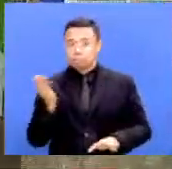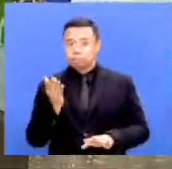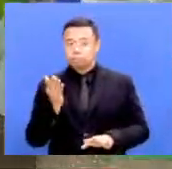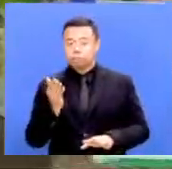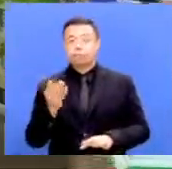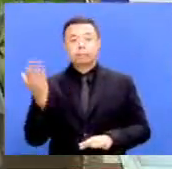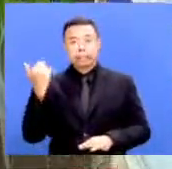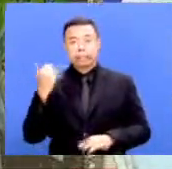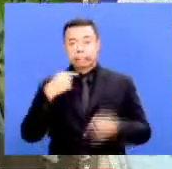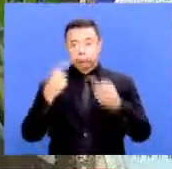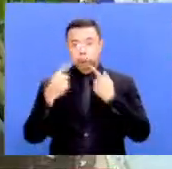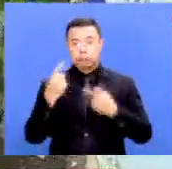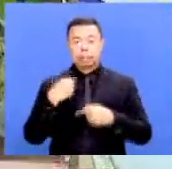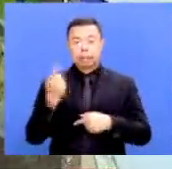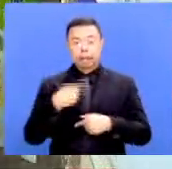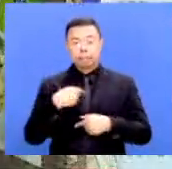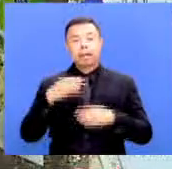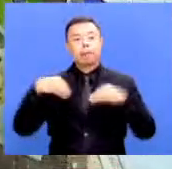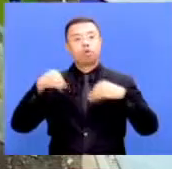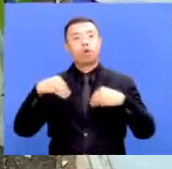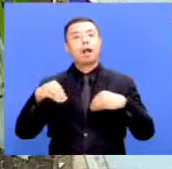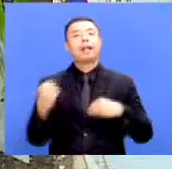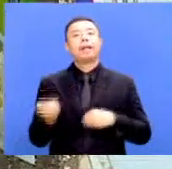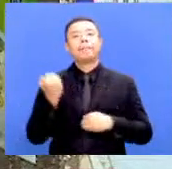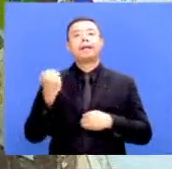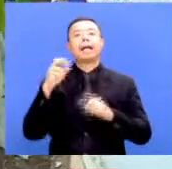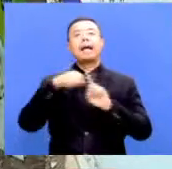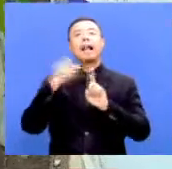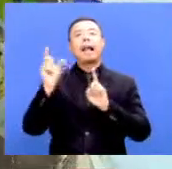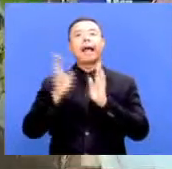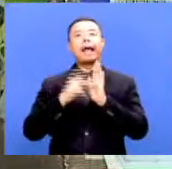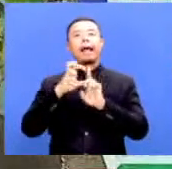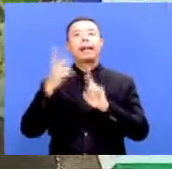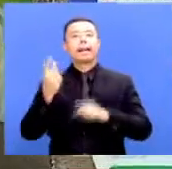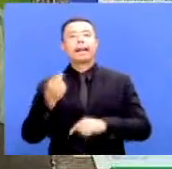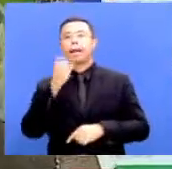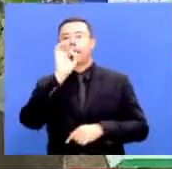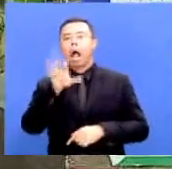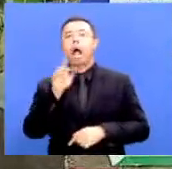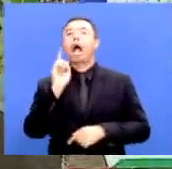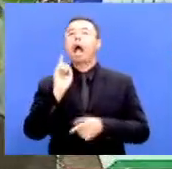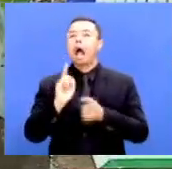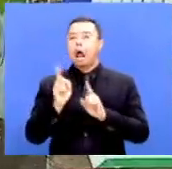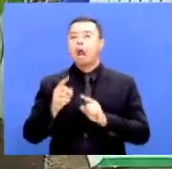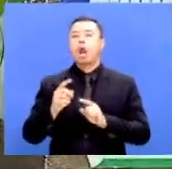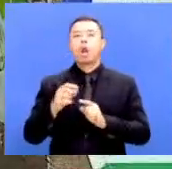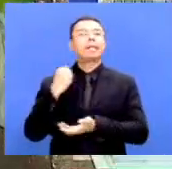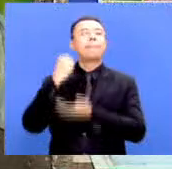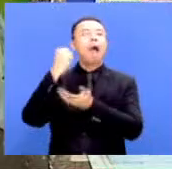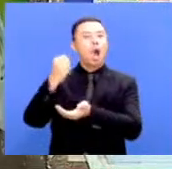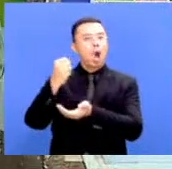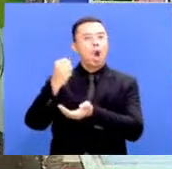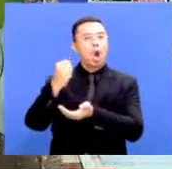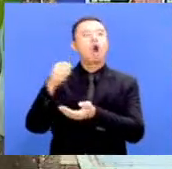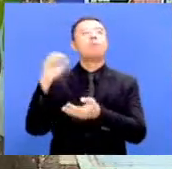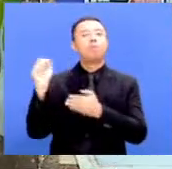juga pemirsa, itu tadi bincang-bincang kami dengan pedagang yang ada di Pasar Raya Klender ini yang menyatakan jika betul sejumlah bahan pokok kebutuhan rumah tangga